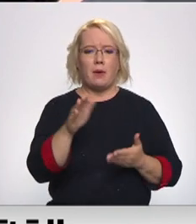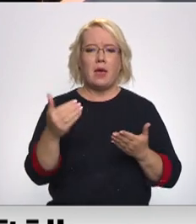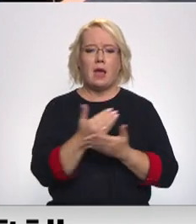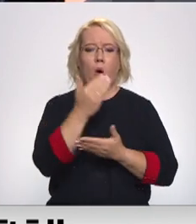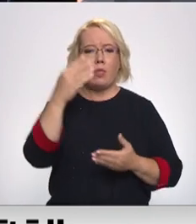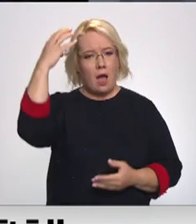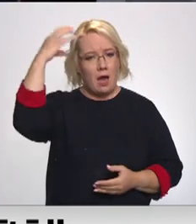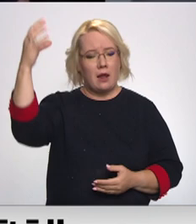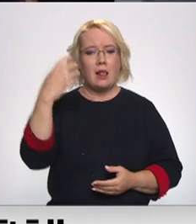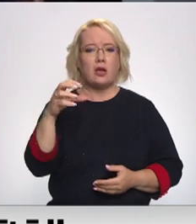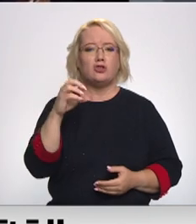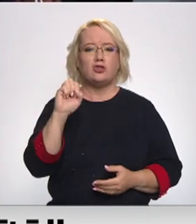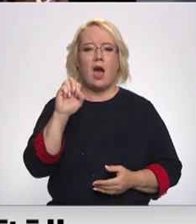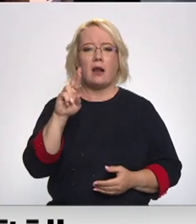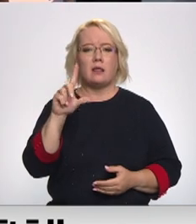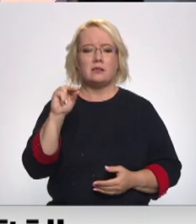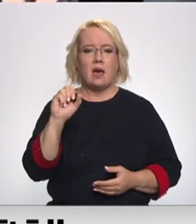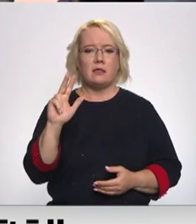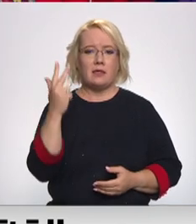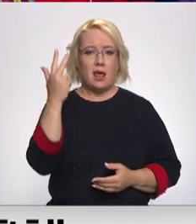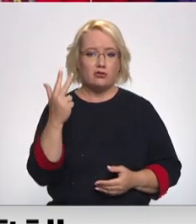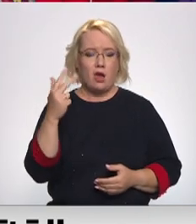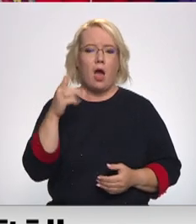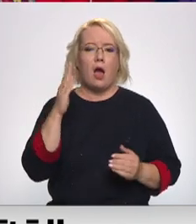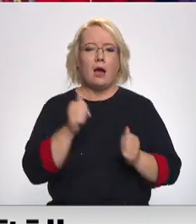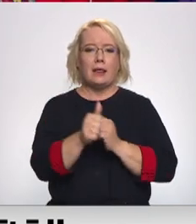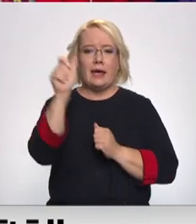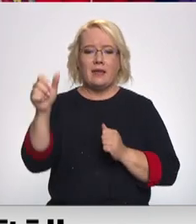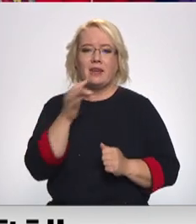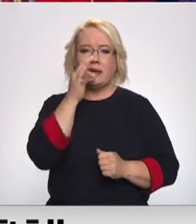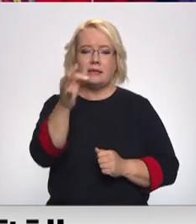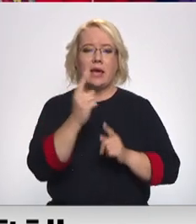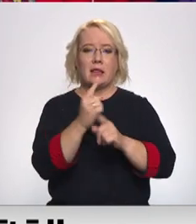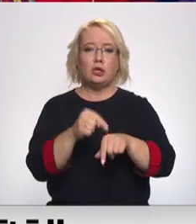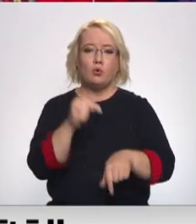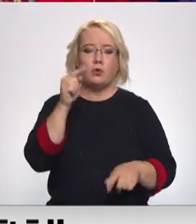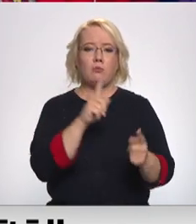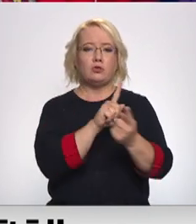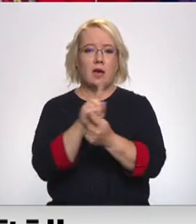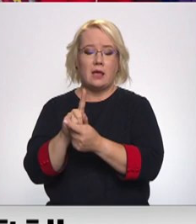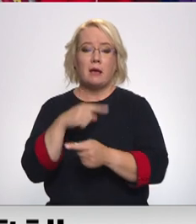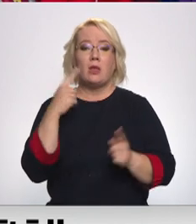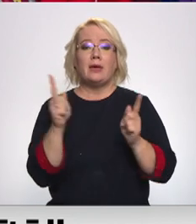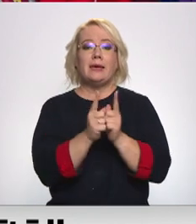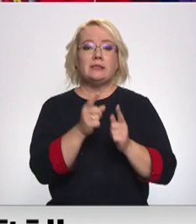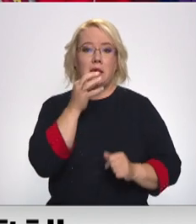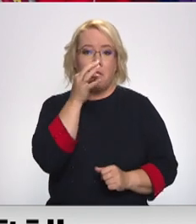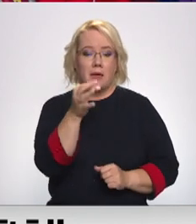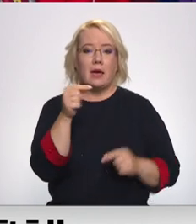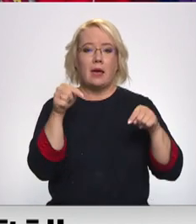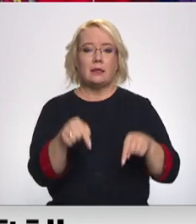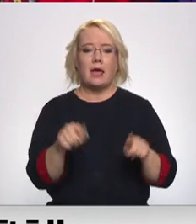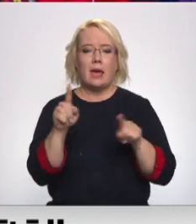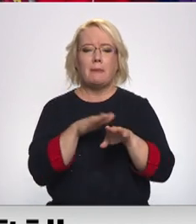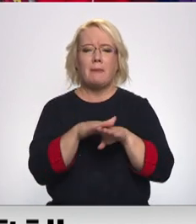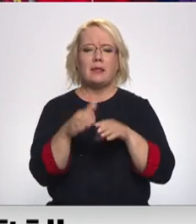Čārlza III. Tātad līderiem būs iespēja gan izteikt viņam līdzjūtību, gan satikties pašiem, un es pavisam iesgribētu sacīt, ka šeit ir arī